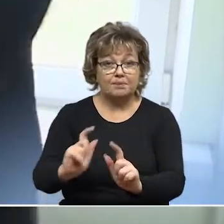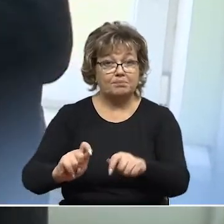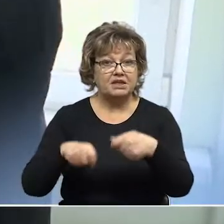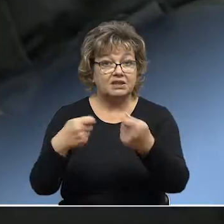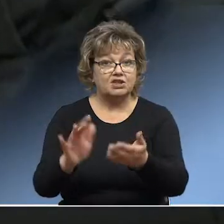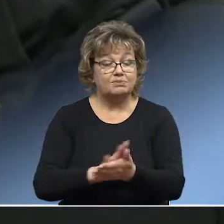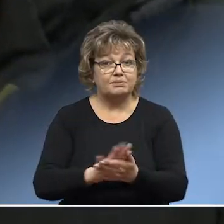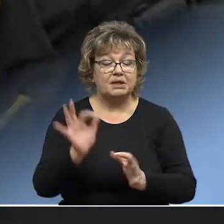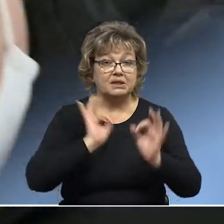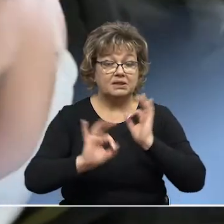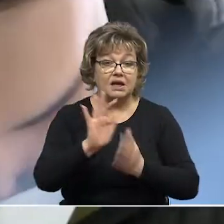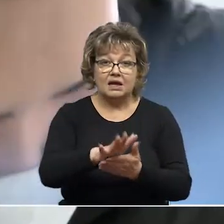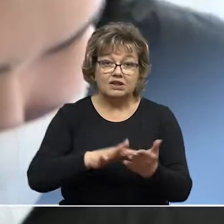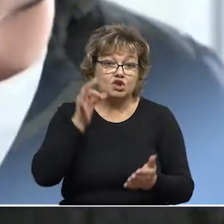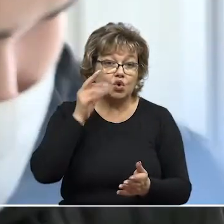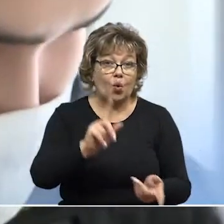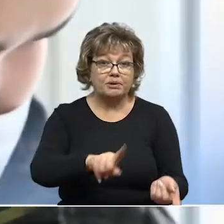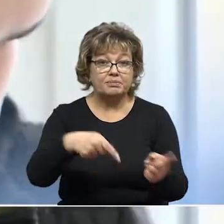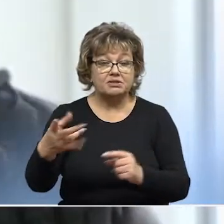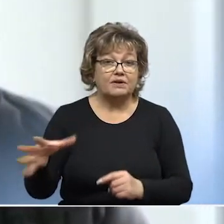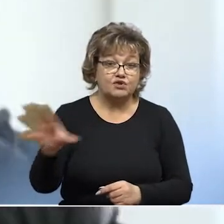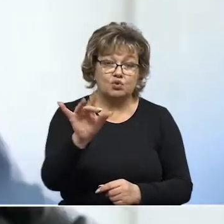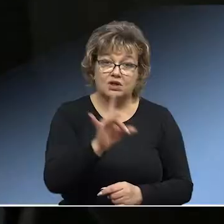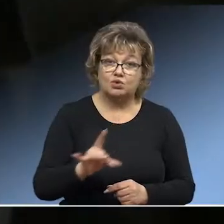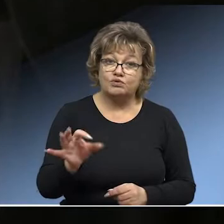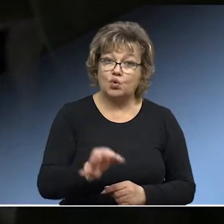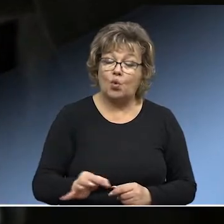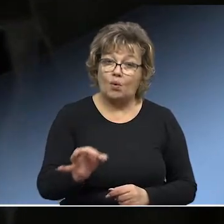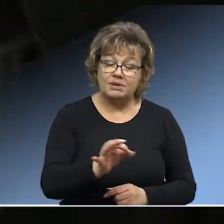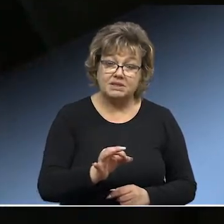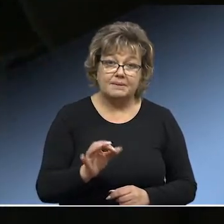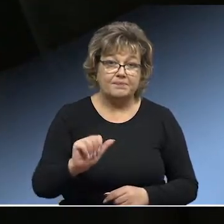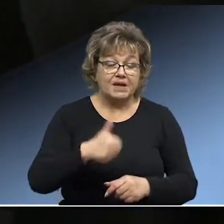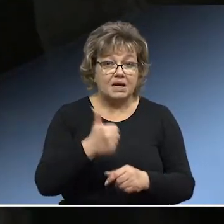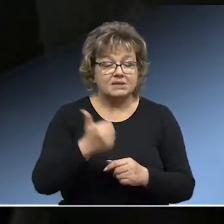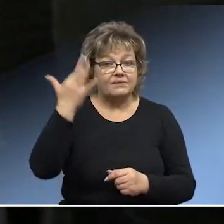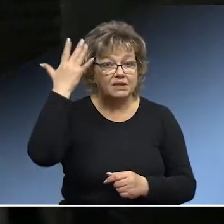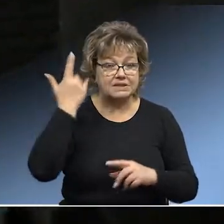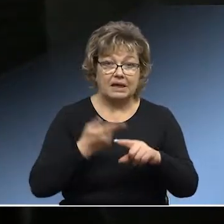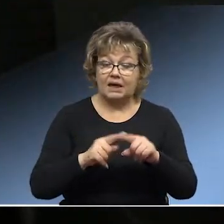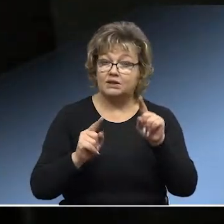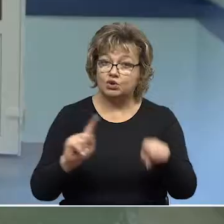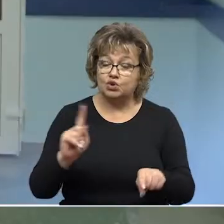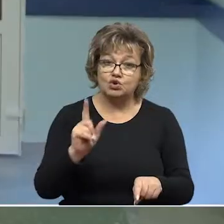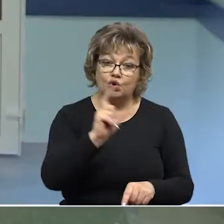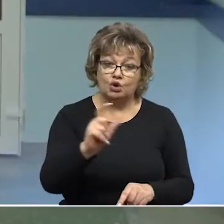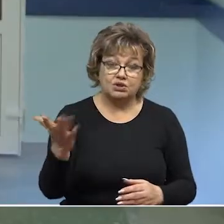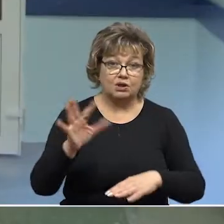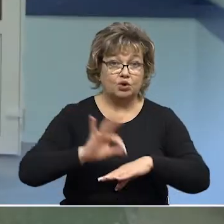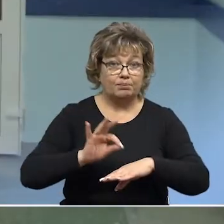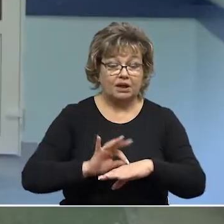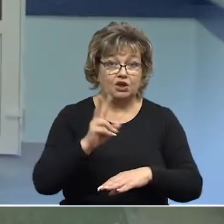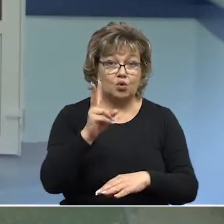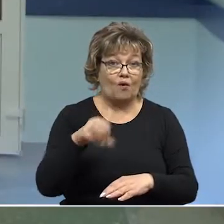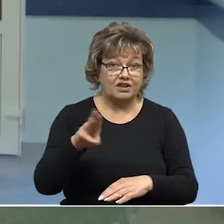алгоритм передачи бесплатных лекарств. Дальше опыт перенесут на всю Ростовскую область. Основная цель – это то, чтобы люди, которые